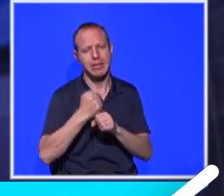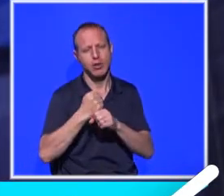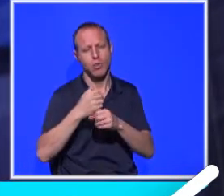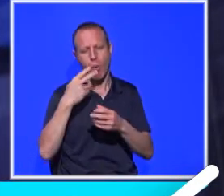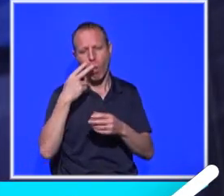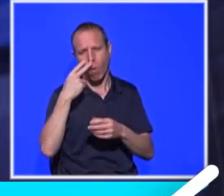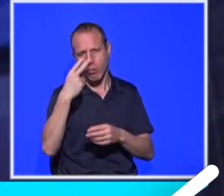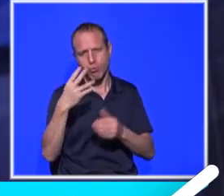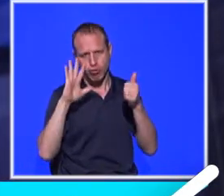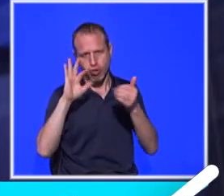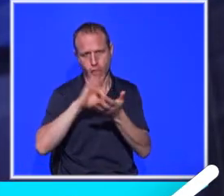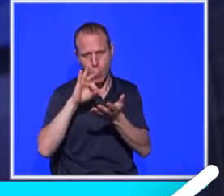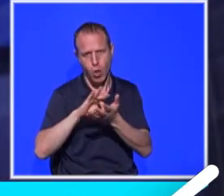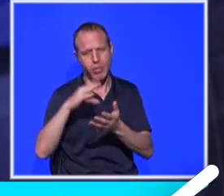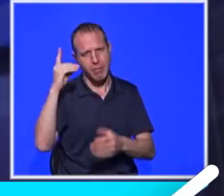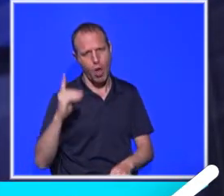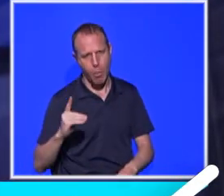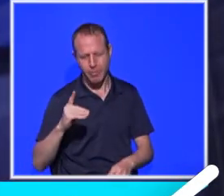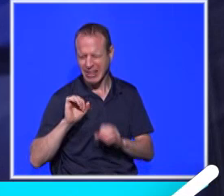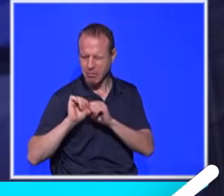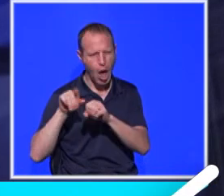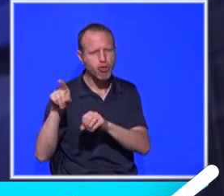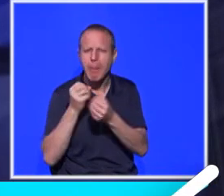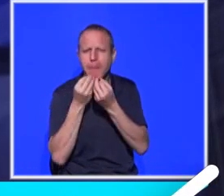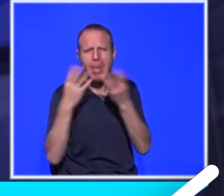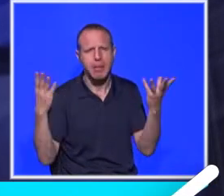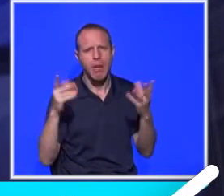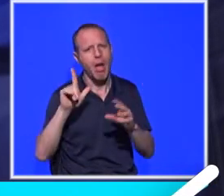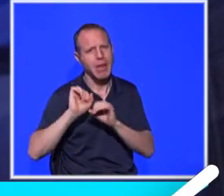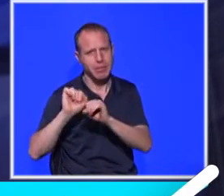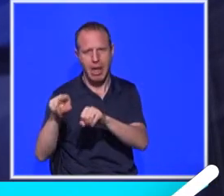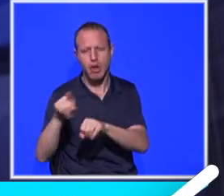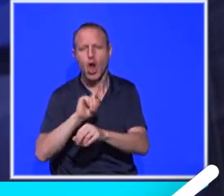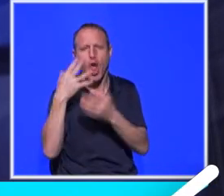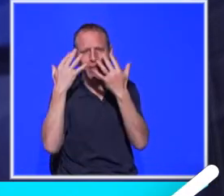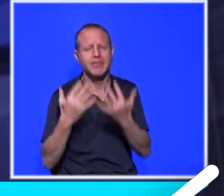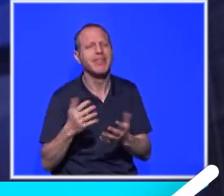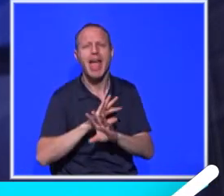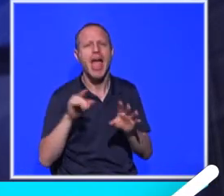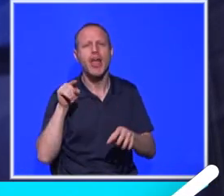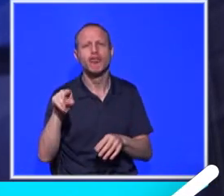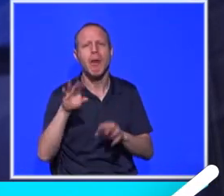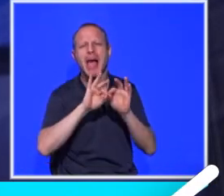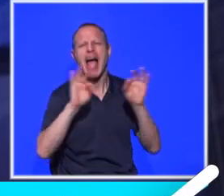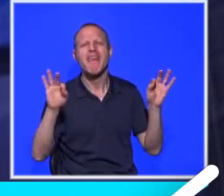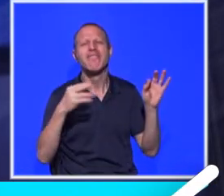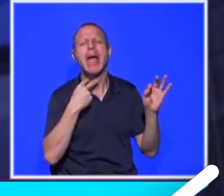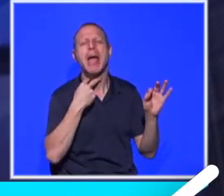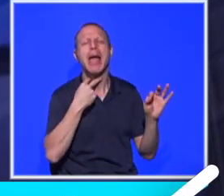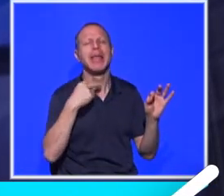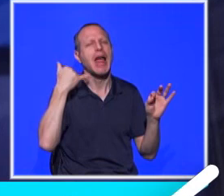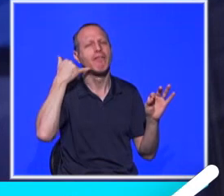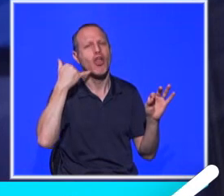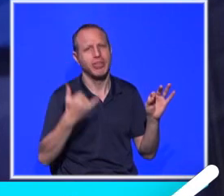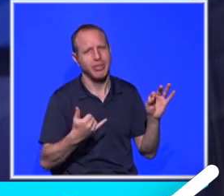בשש נקודות בנגב. התמיכה שם היא מדהימה, אבל התמיכה הזאת היא לא נספרת. אין שם בקווי בזק. אז ברור שלא